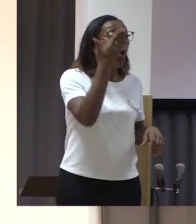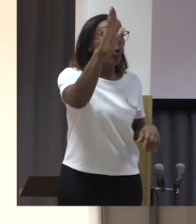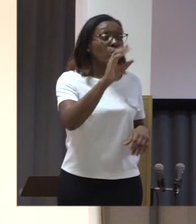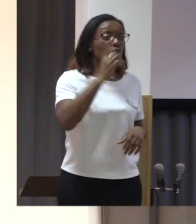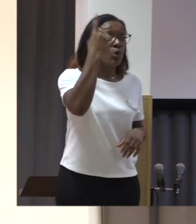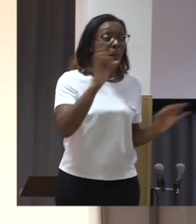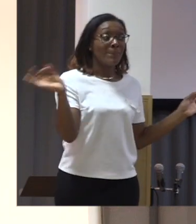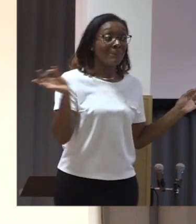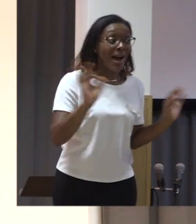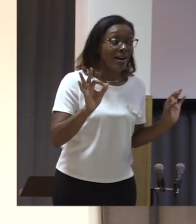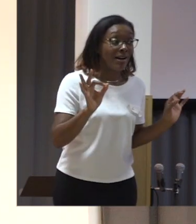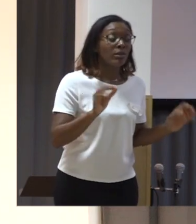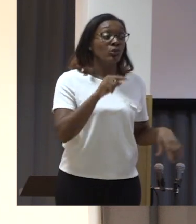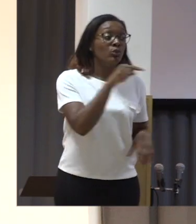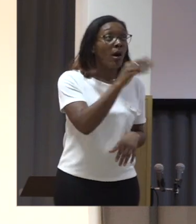face.